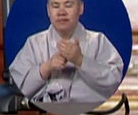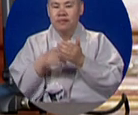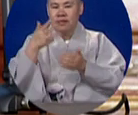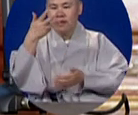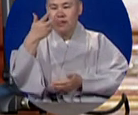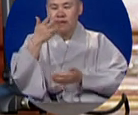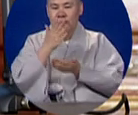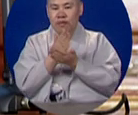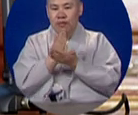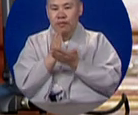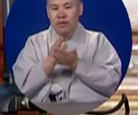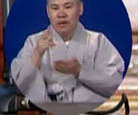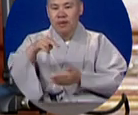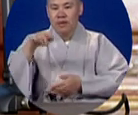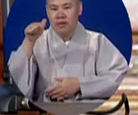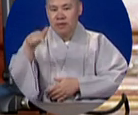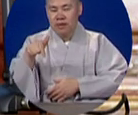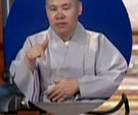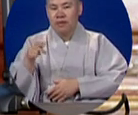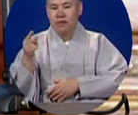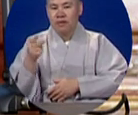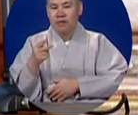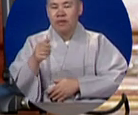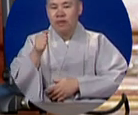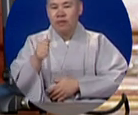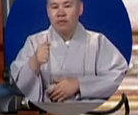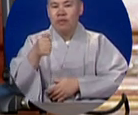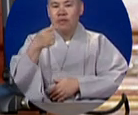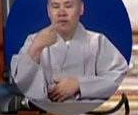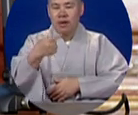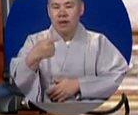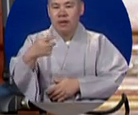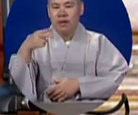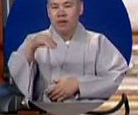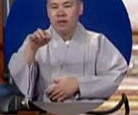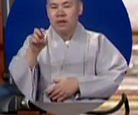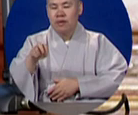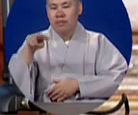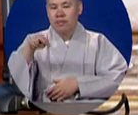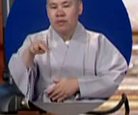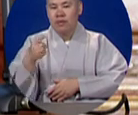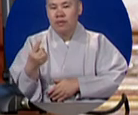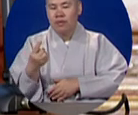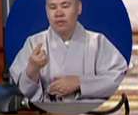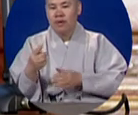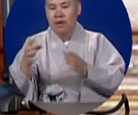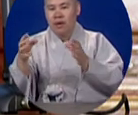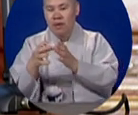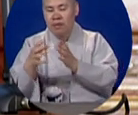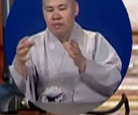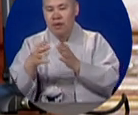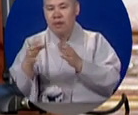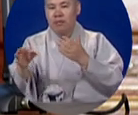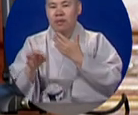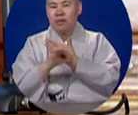8가지 식하고 51가지 심소하고 그러면 얼마예요?